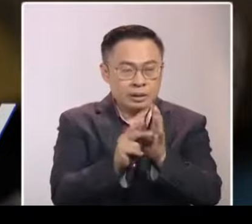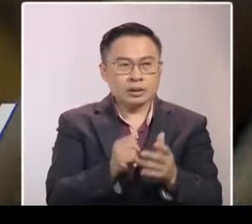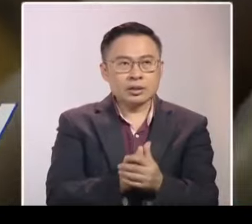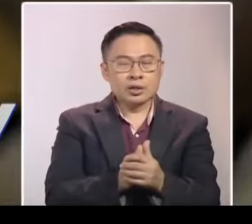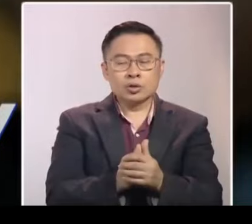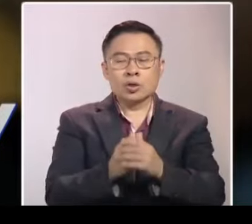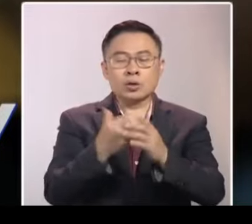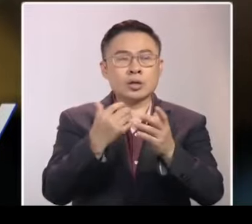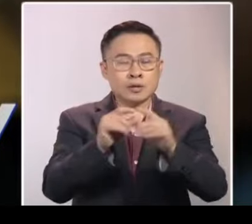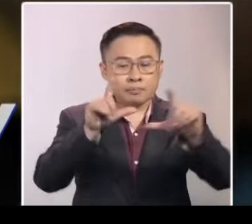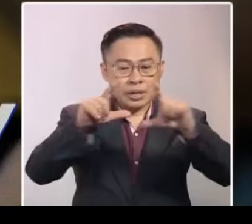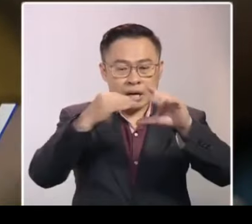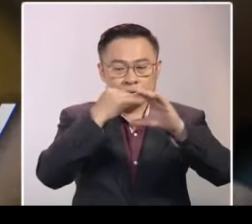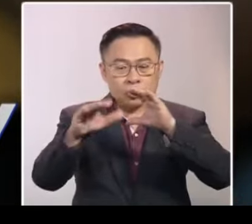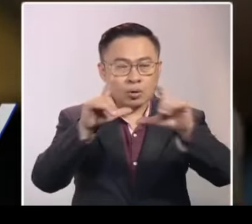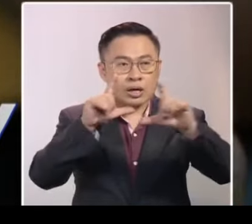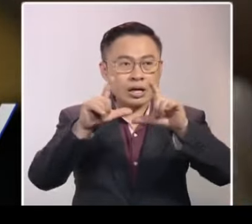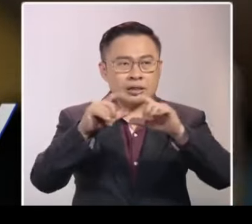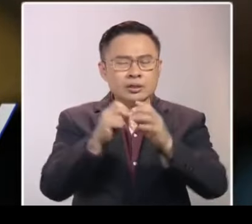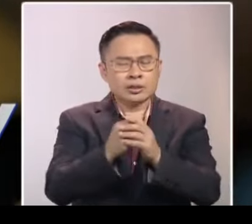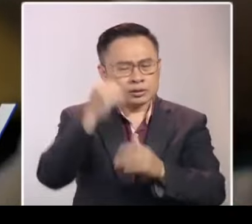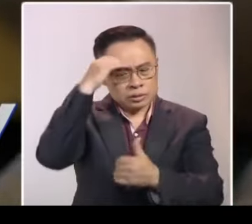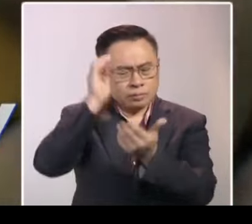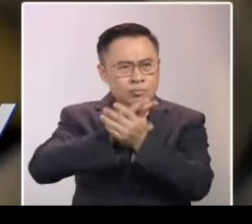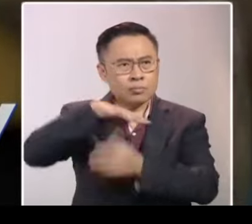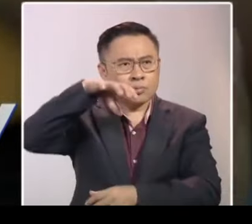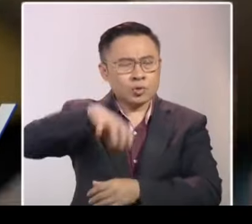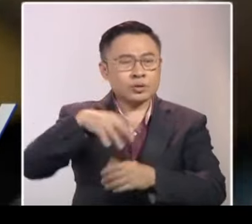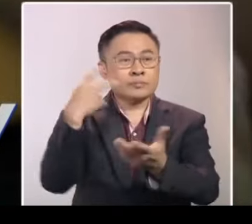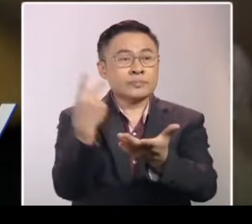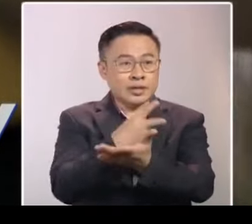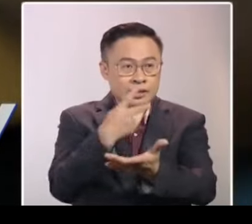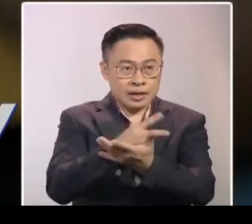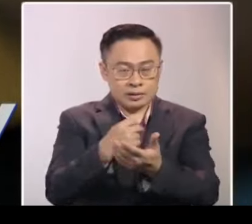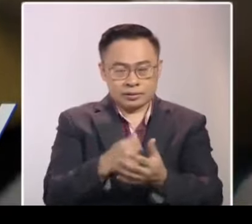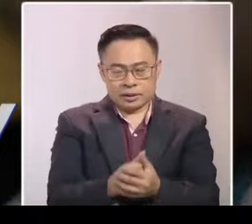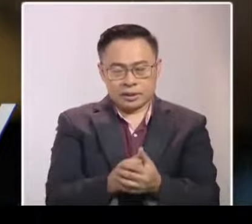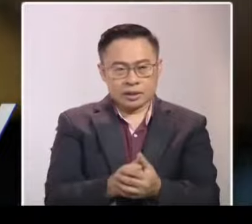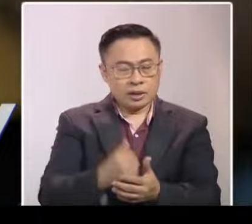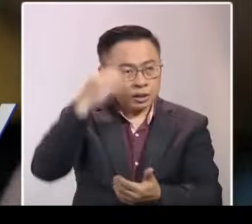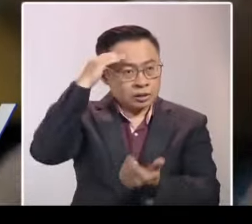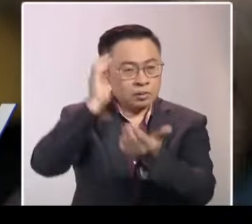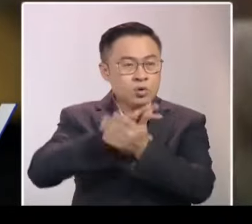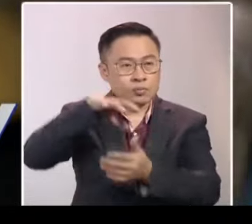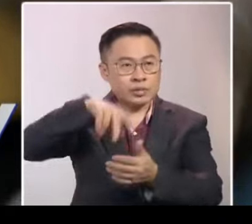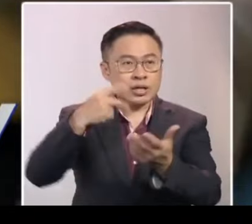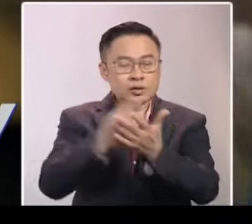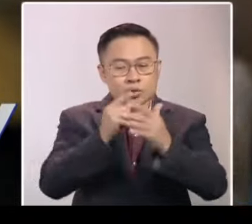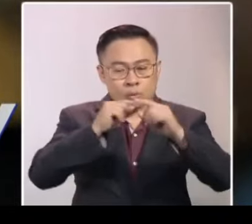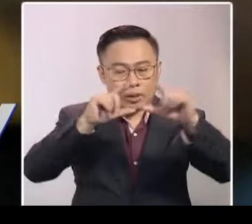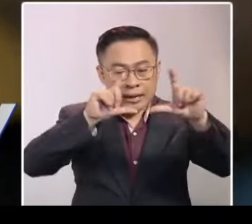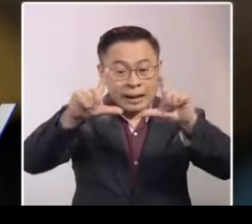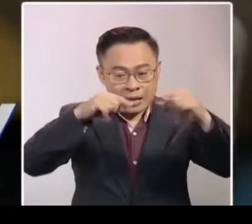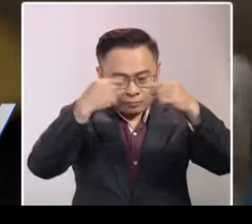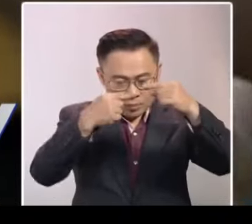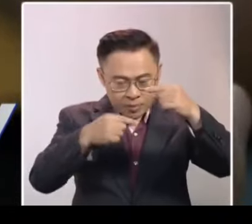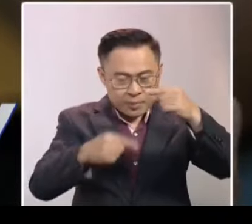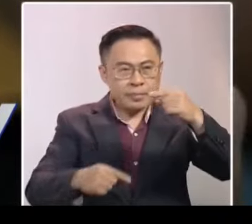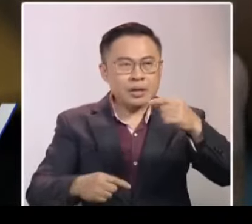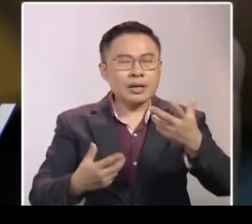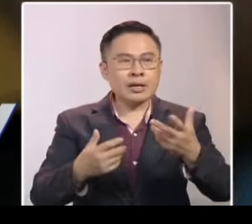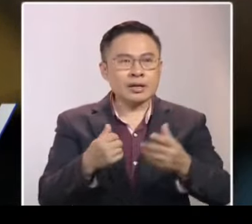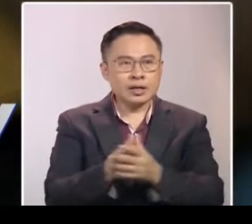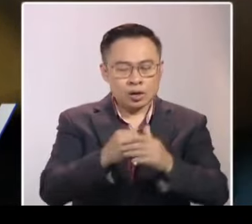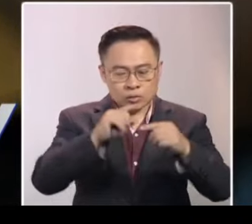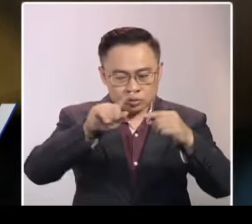สพกาญจนบุรีโดยอ้างว่าผู้เ่อตำรวจระดับสูงเนี่ยจะพูดคุยผ่านทาง LINEแล้วก็มีการส่งบัญชีมี